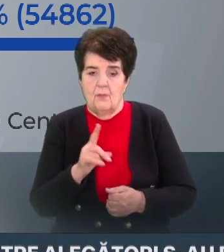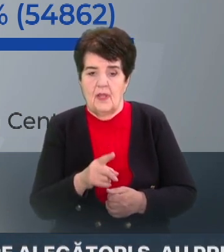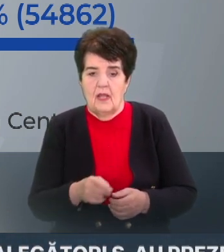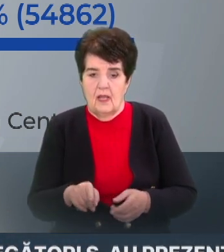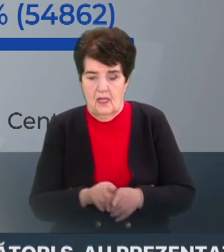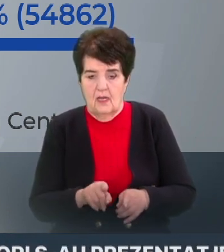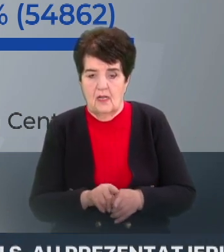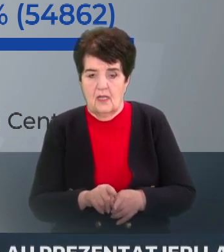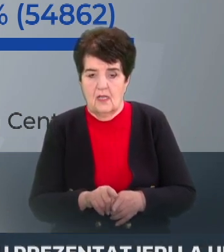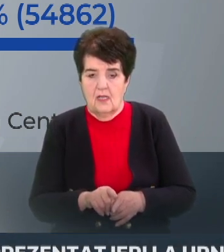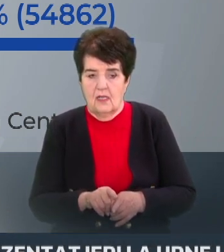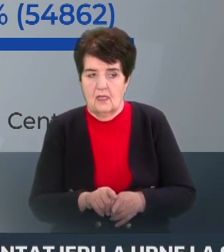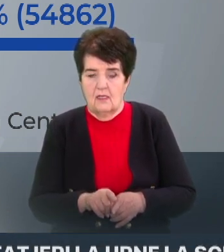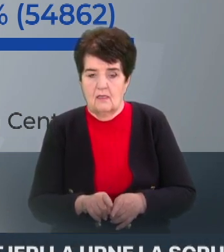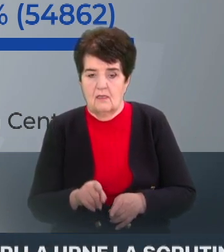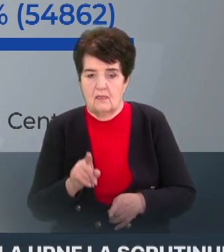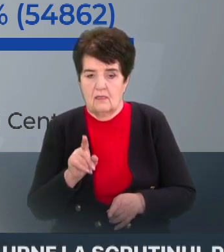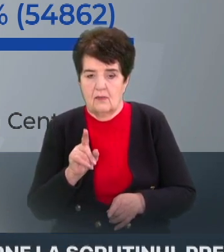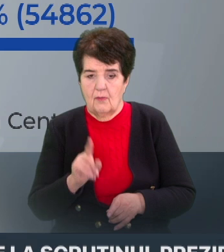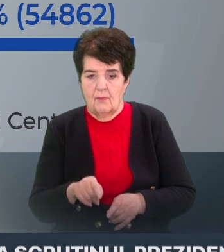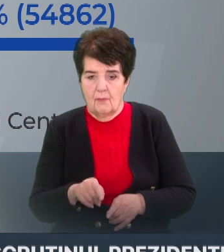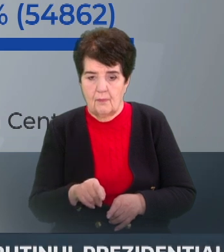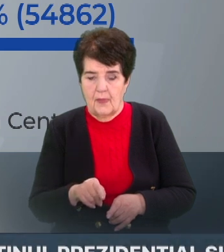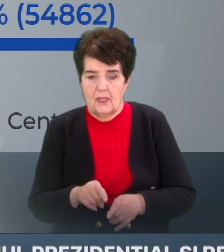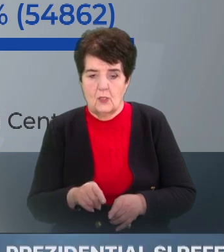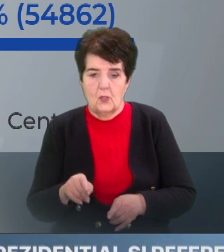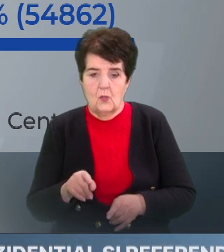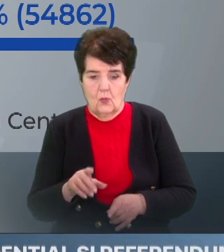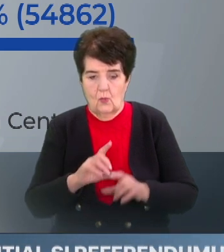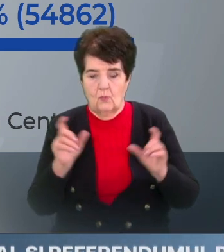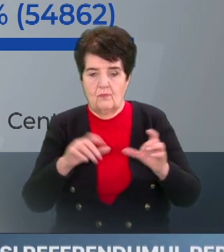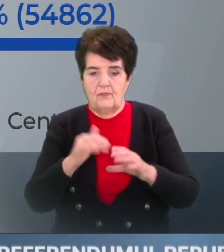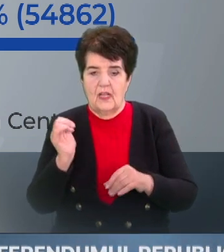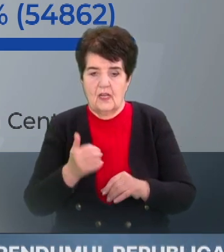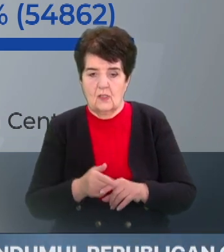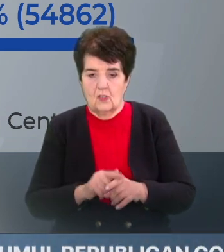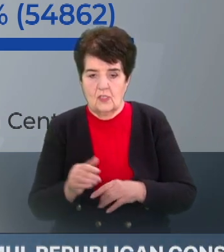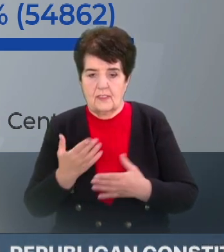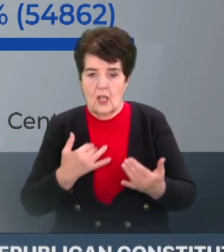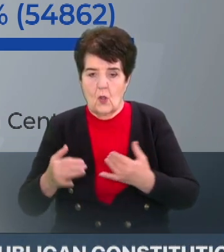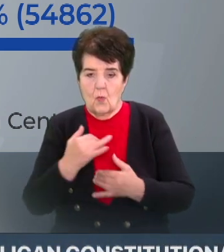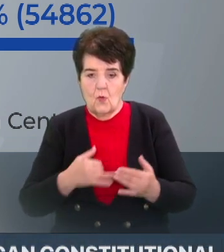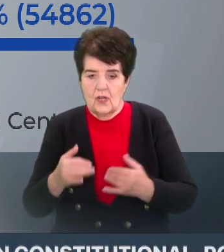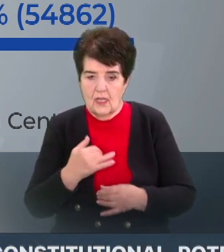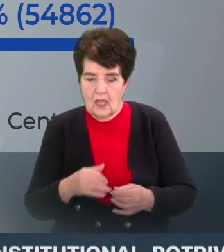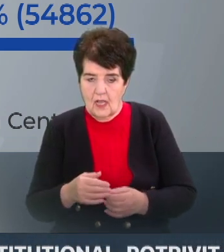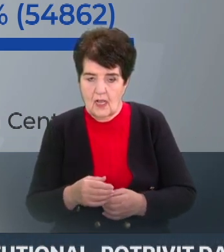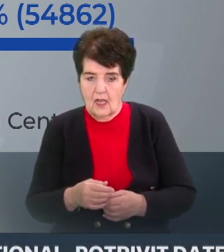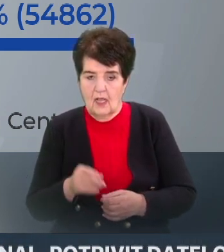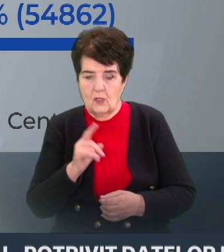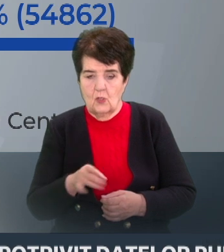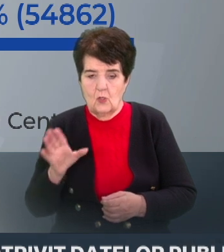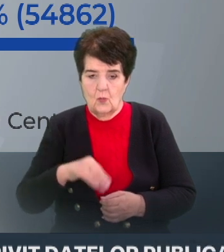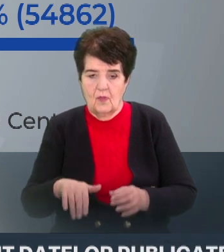pe lângă imixtiunile ilegale ale Federației Ruse în procesul electoral, da, și această lipsă de comunicare a jucat un rol important în